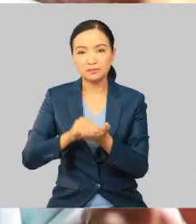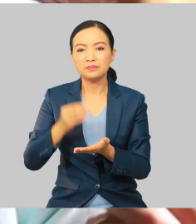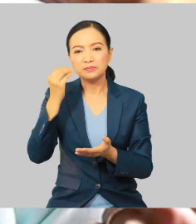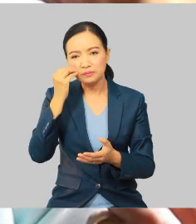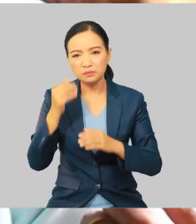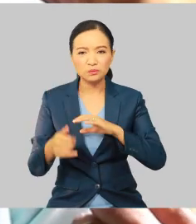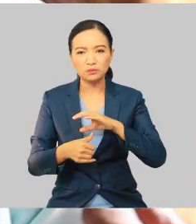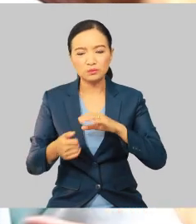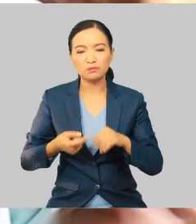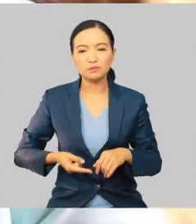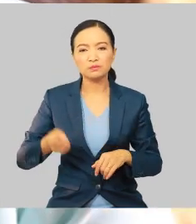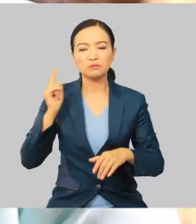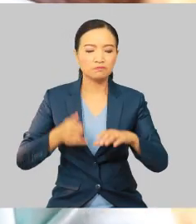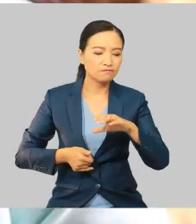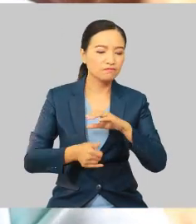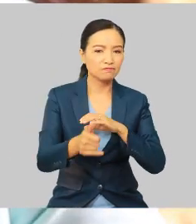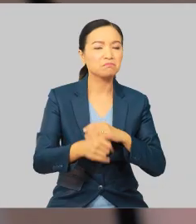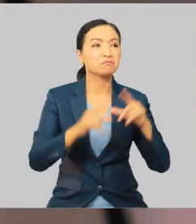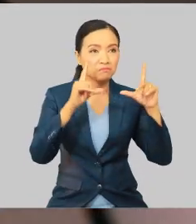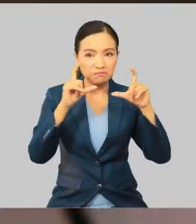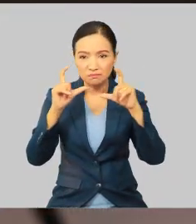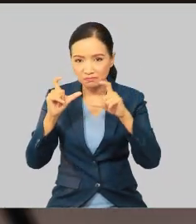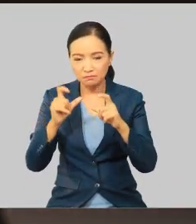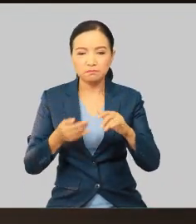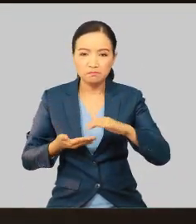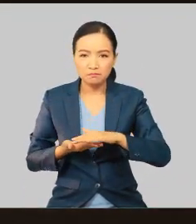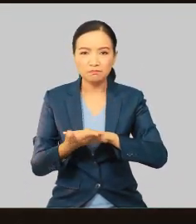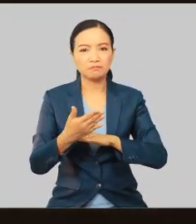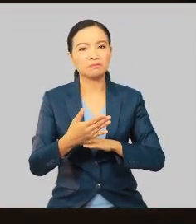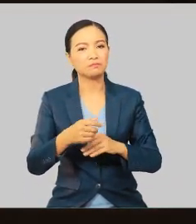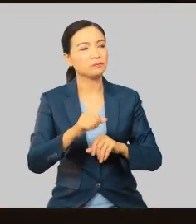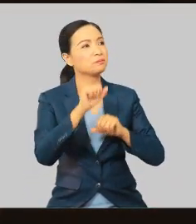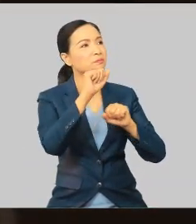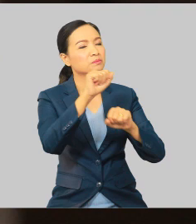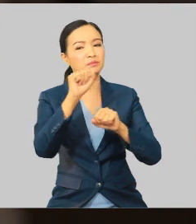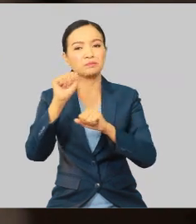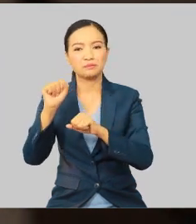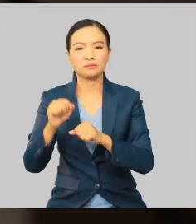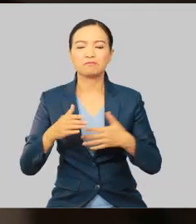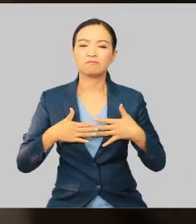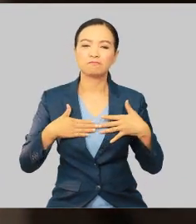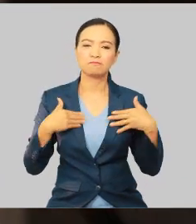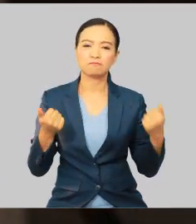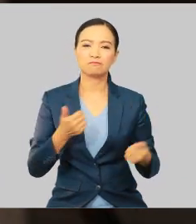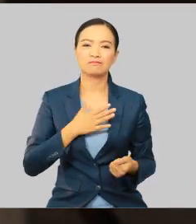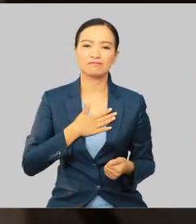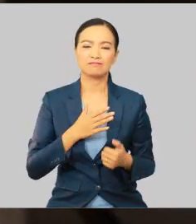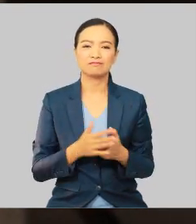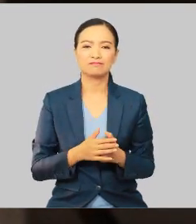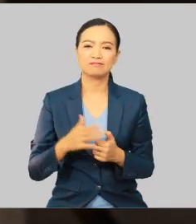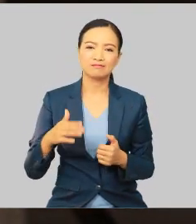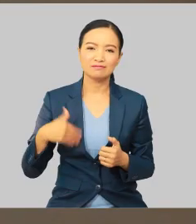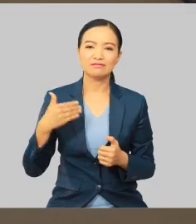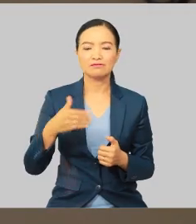าเราอยู่ที่บ้านนานๆทีได้ออกไปทีก็ถ่ายรูปแล้วก็ไปปริ้นติดที่บ้านมันเป็นความสุข ใช่ไหม